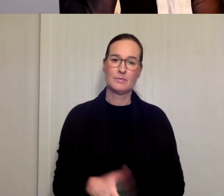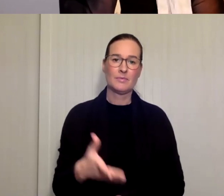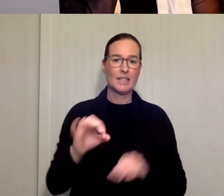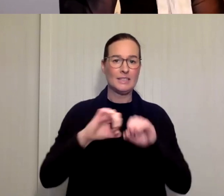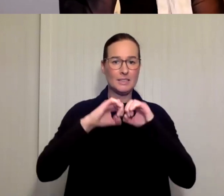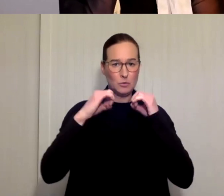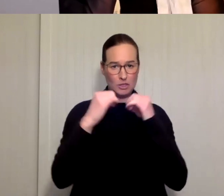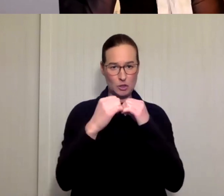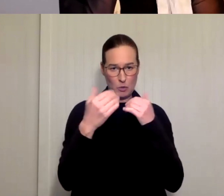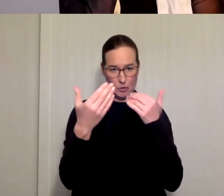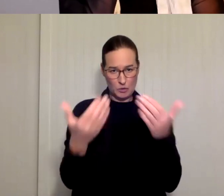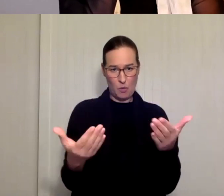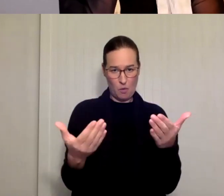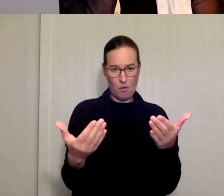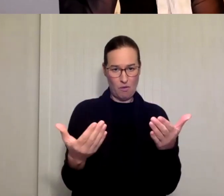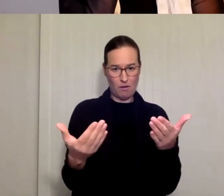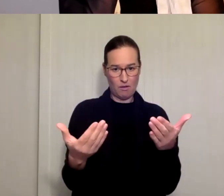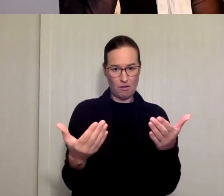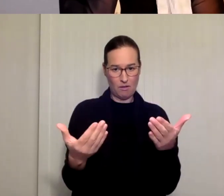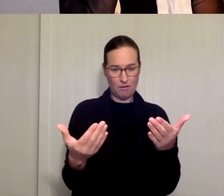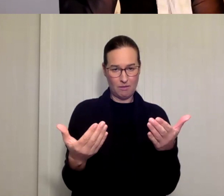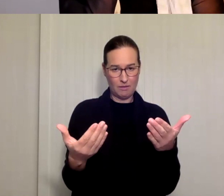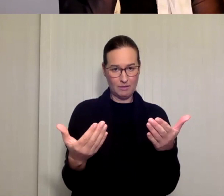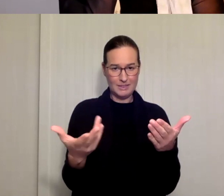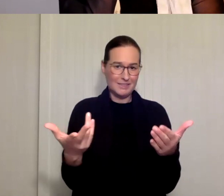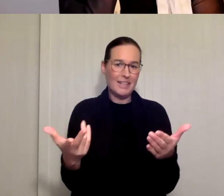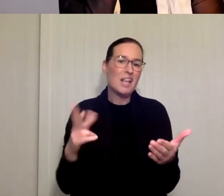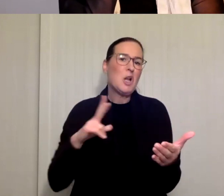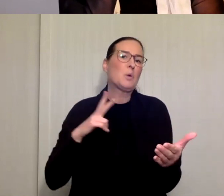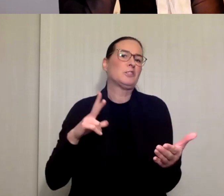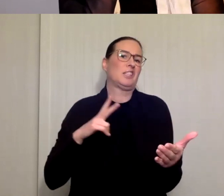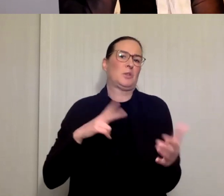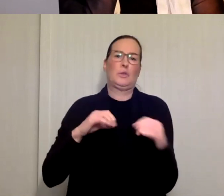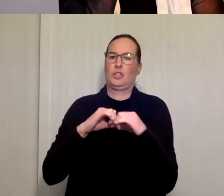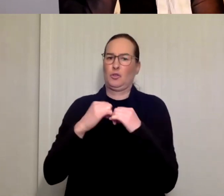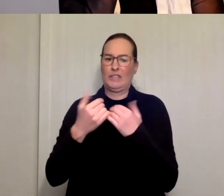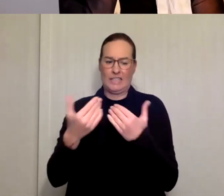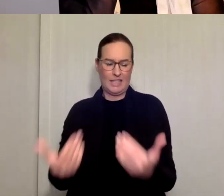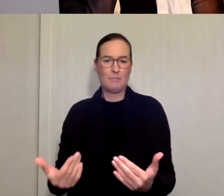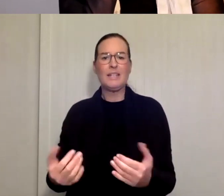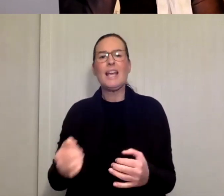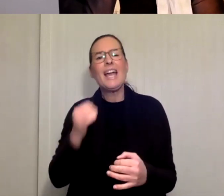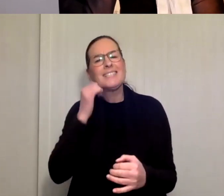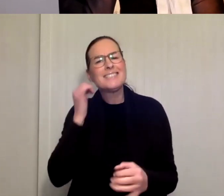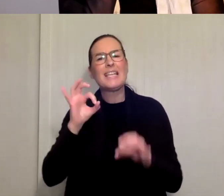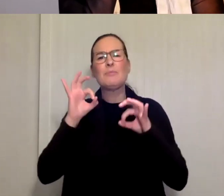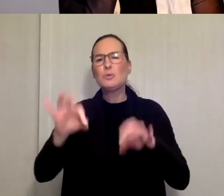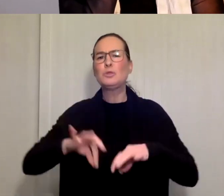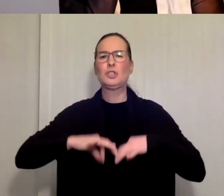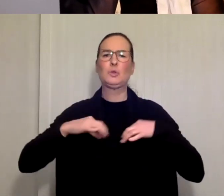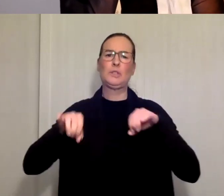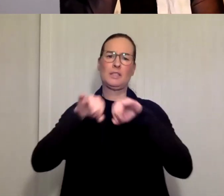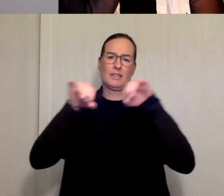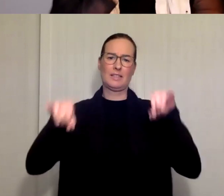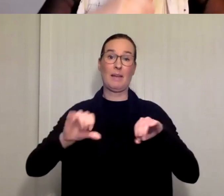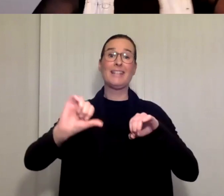einer besonders luxuriösen Situation mit einem extrem guten Gesundheitswesen nach wie vor, einem der besten der